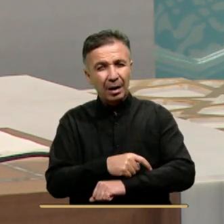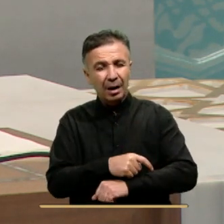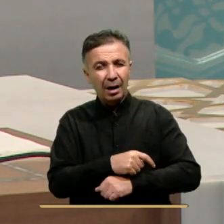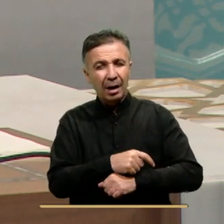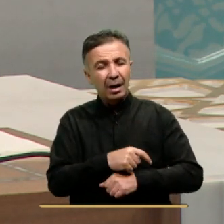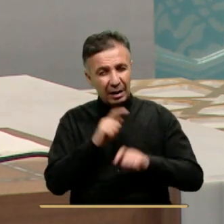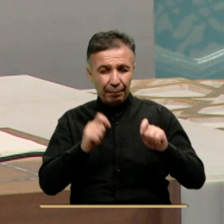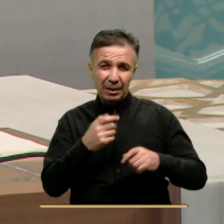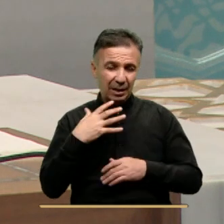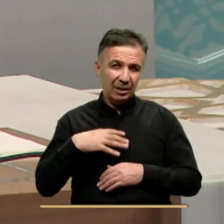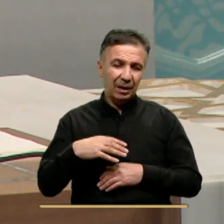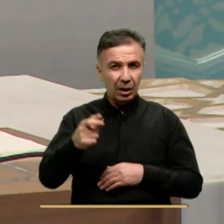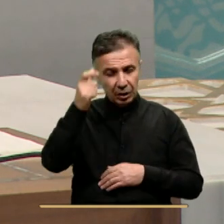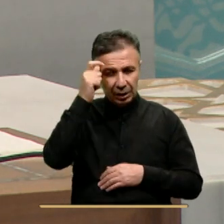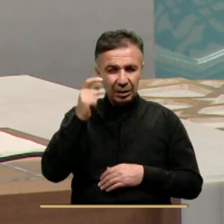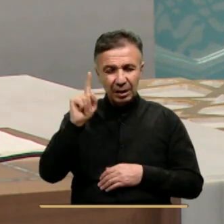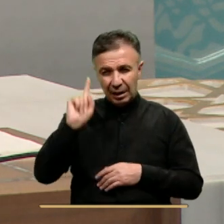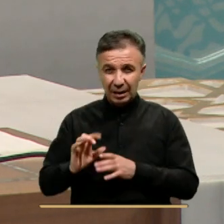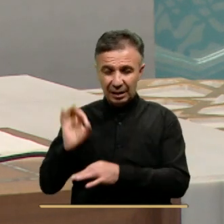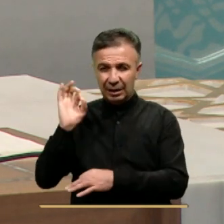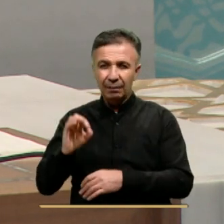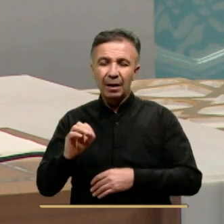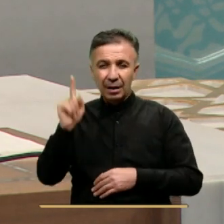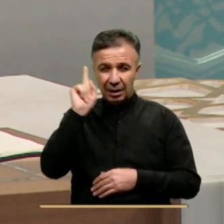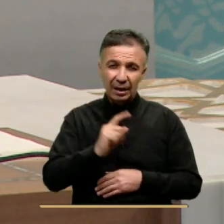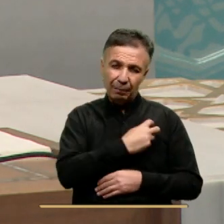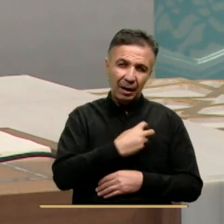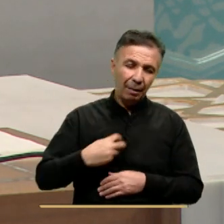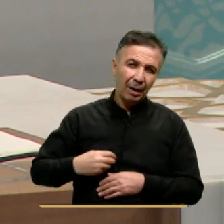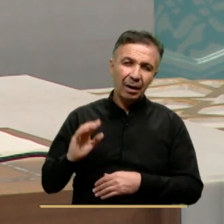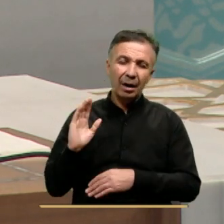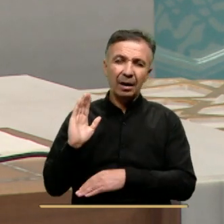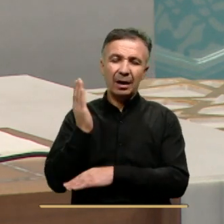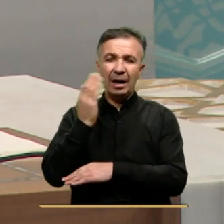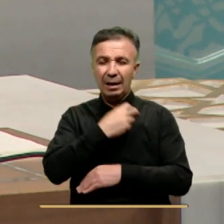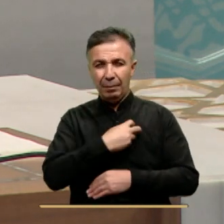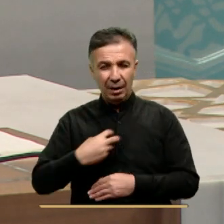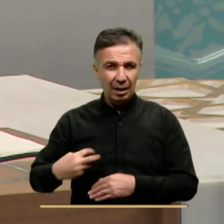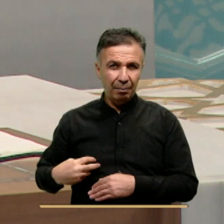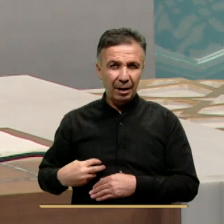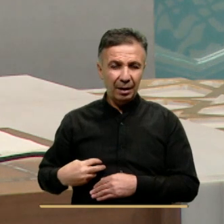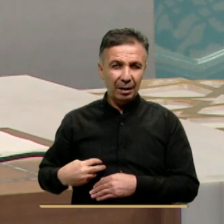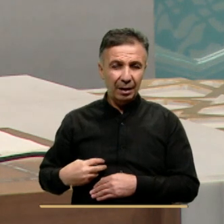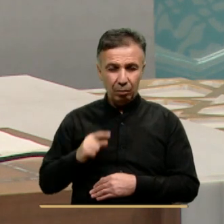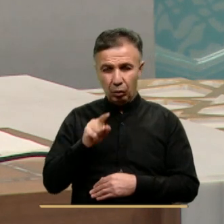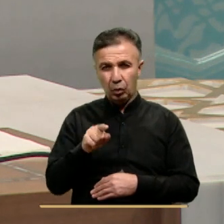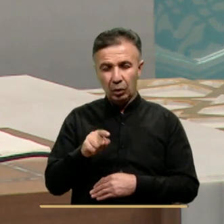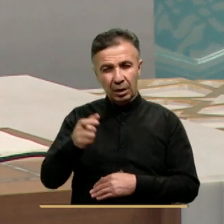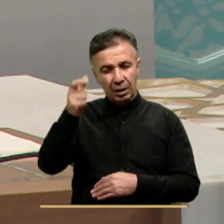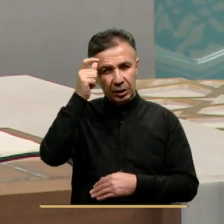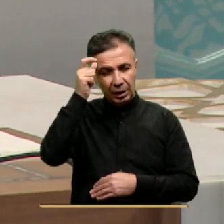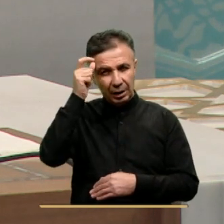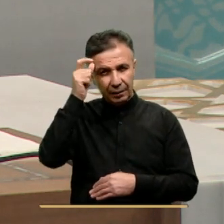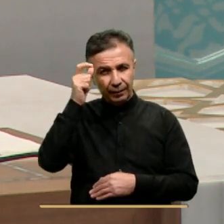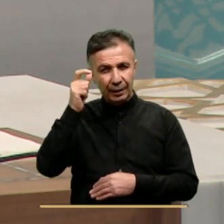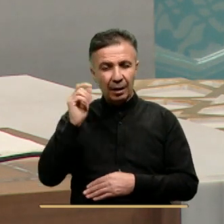şeytandır ilk insan ve ilk peygamber Hz Adem'in İmtihanı da buydu şeytan